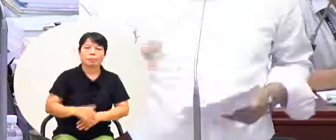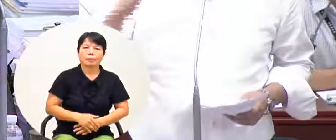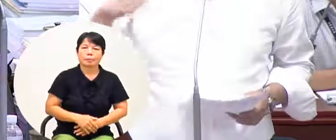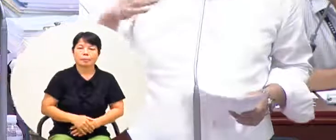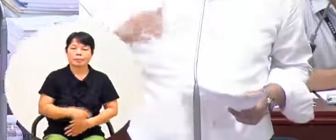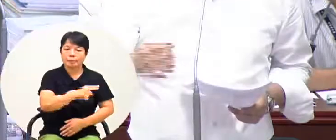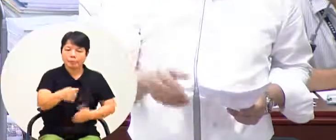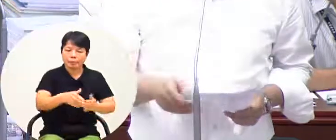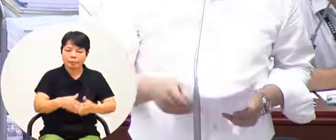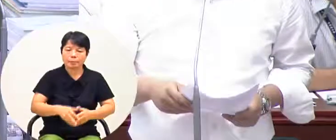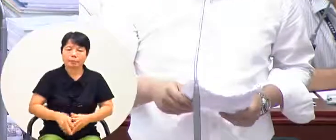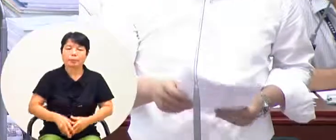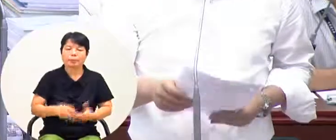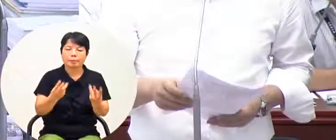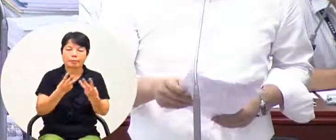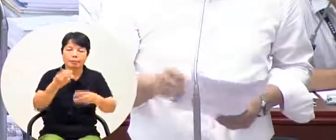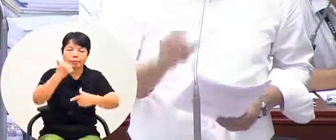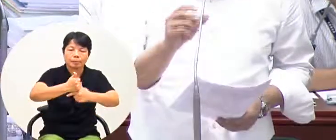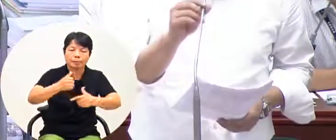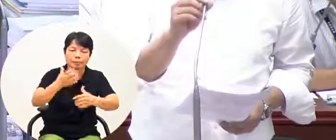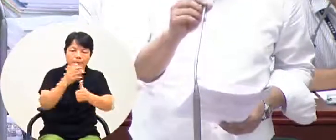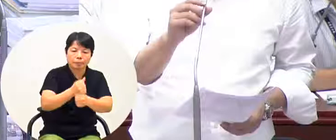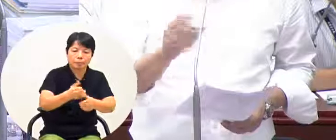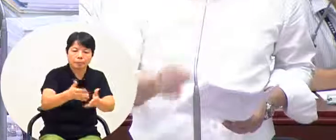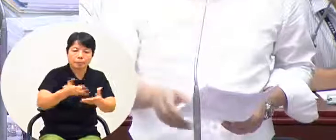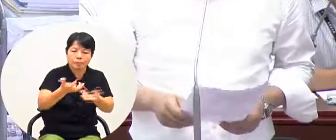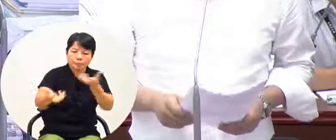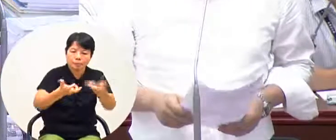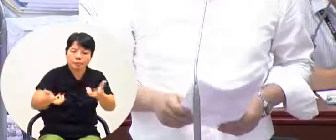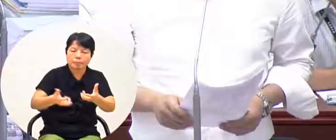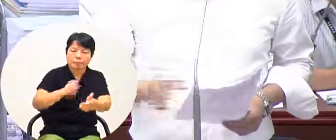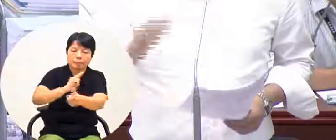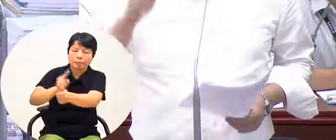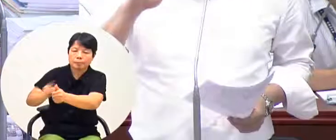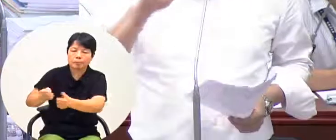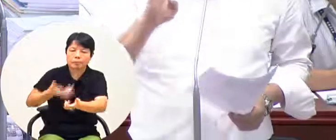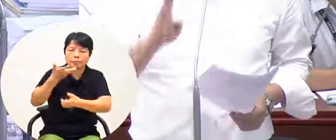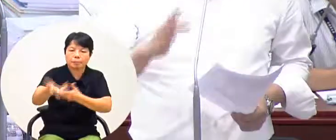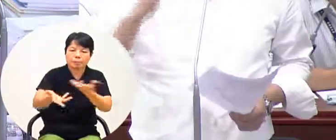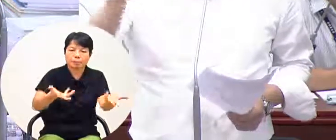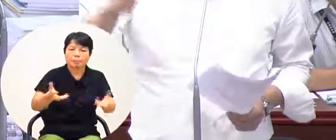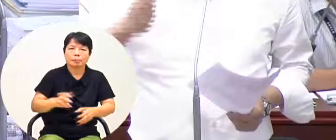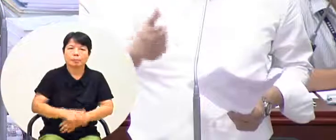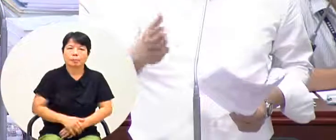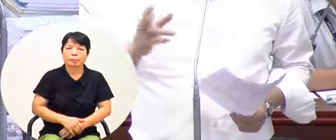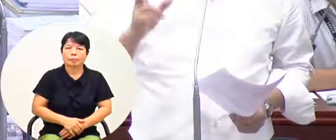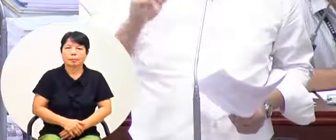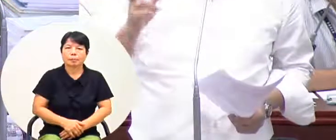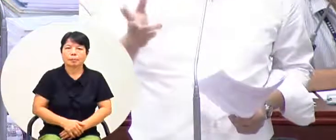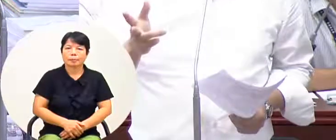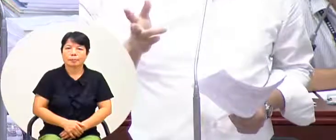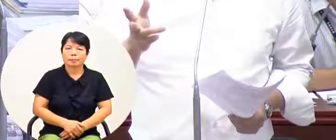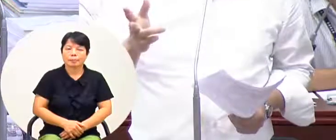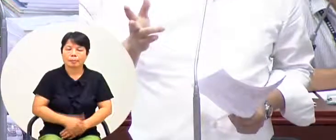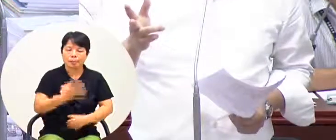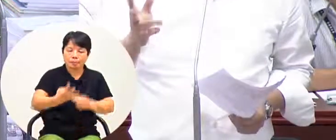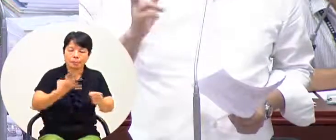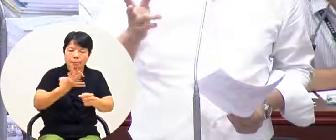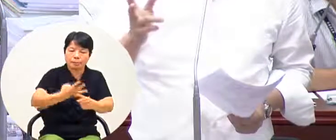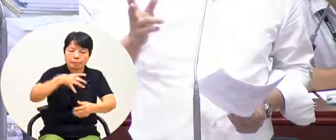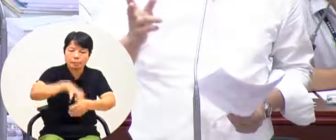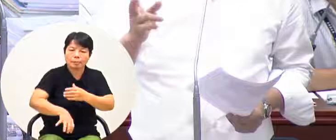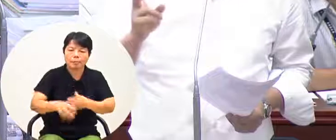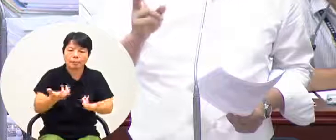边他分派给各县市的一个数量。 总数吗？ 就是四年内，它有分阶段，其实是8年嘛，